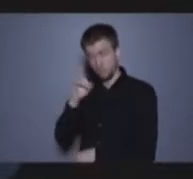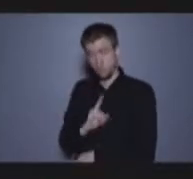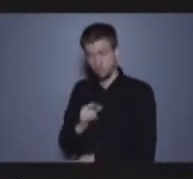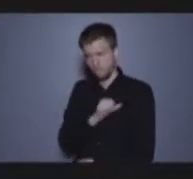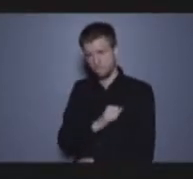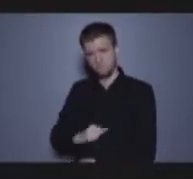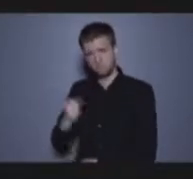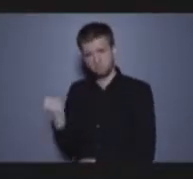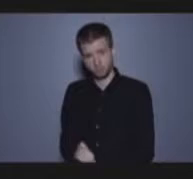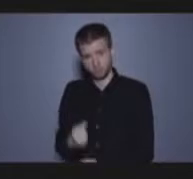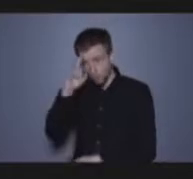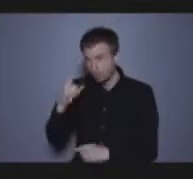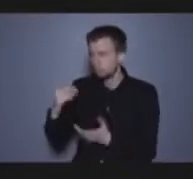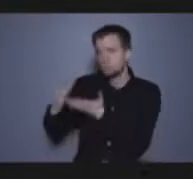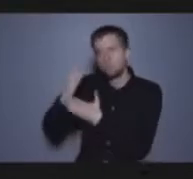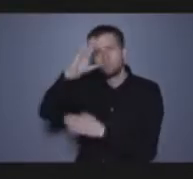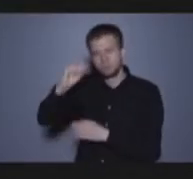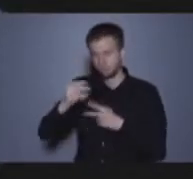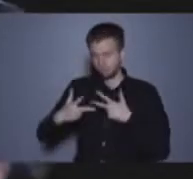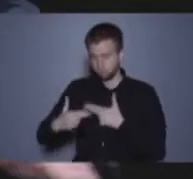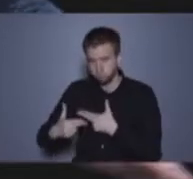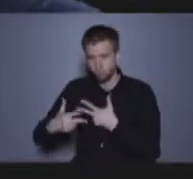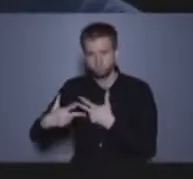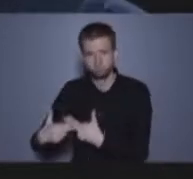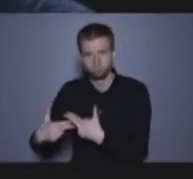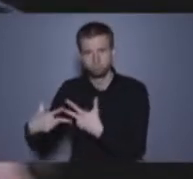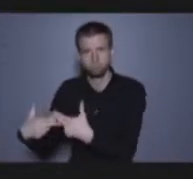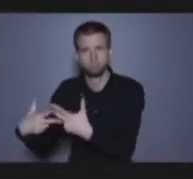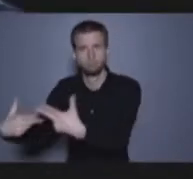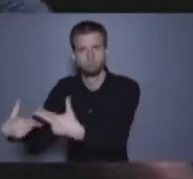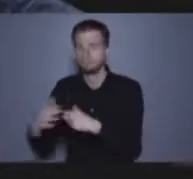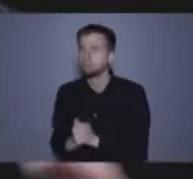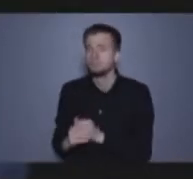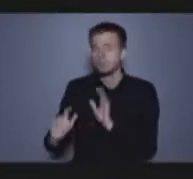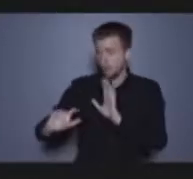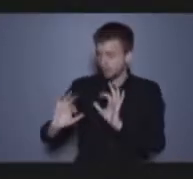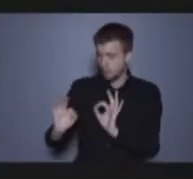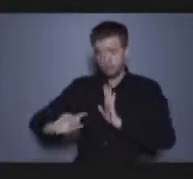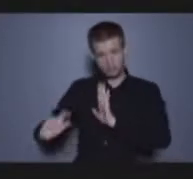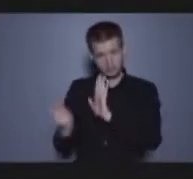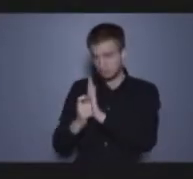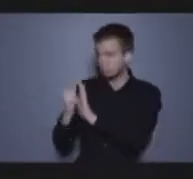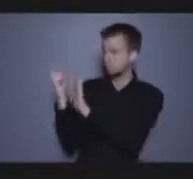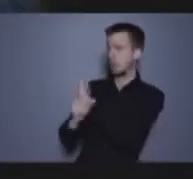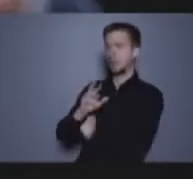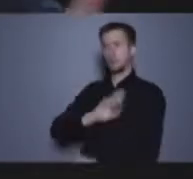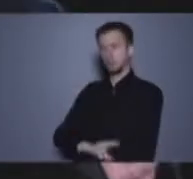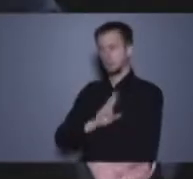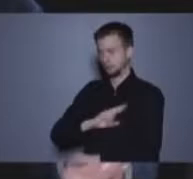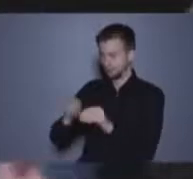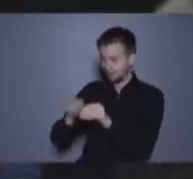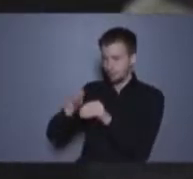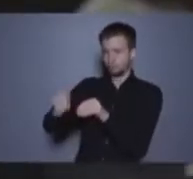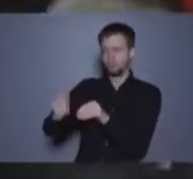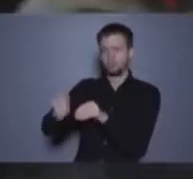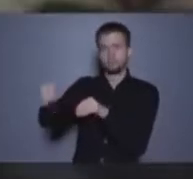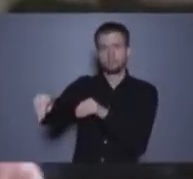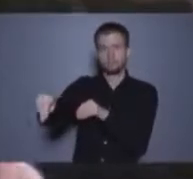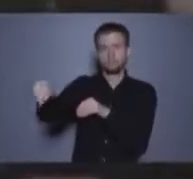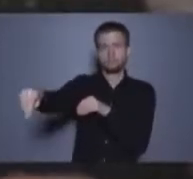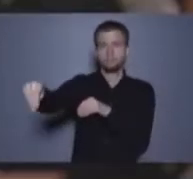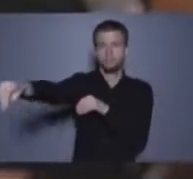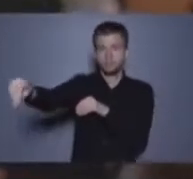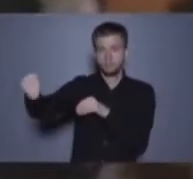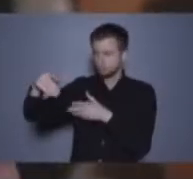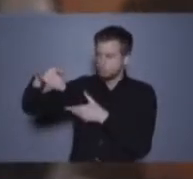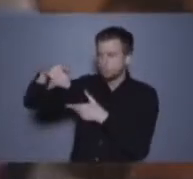les plus morcelées. Et que plus on a allongé l'âge de la retraite, l'âge du départ à la retraite, en augmentant le nombre d'années